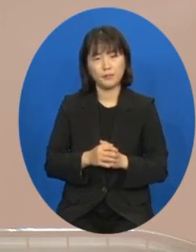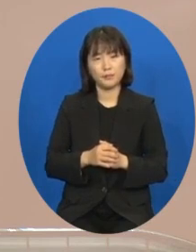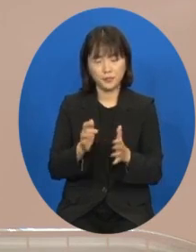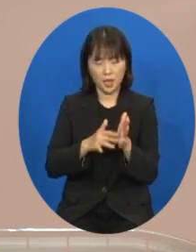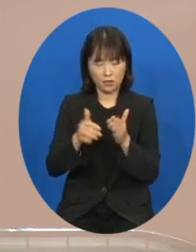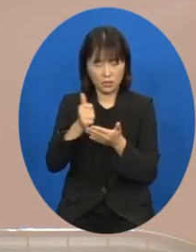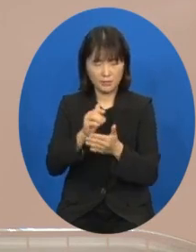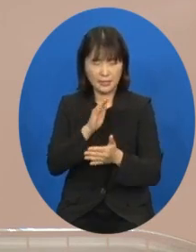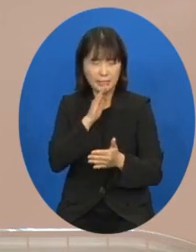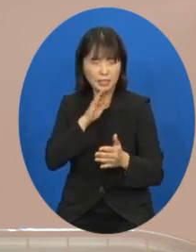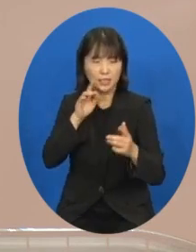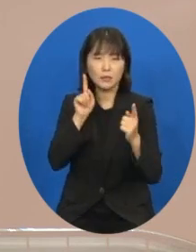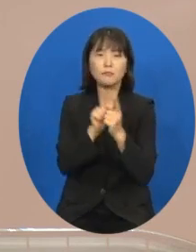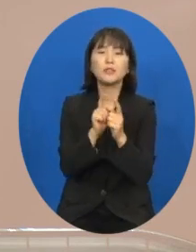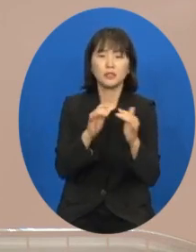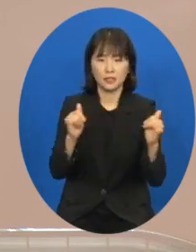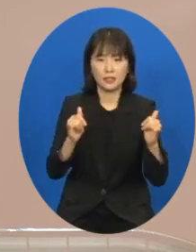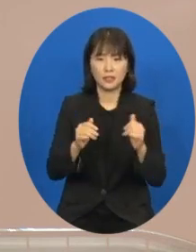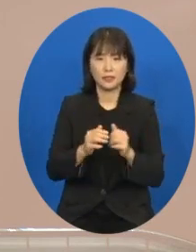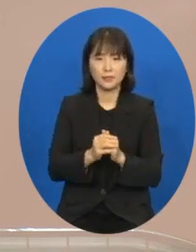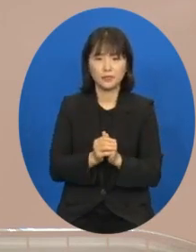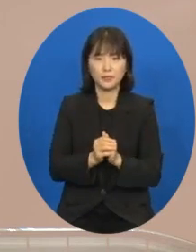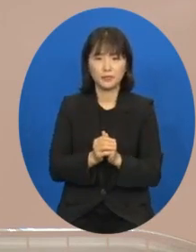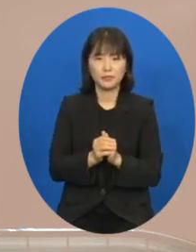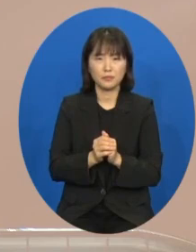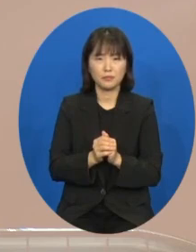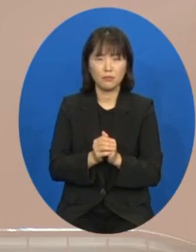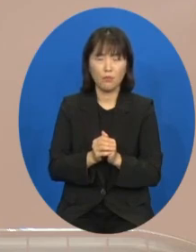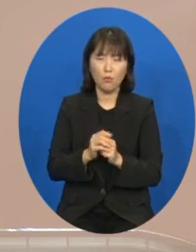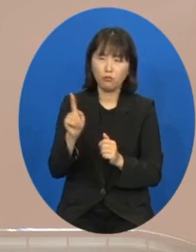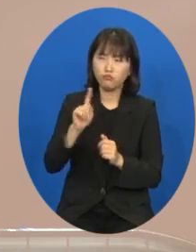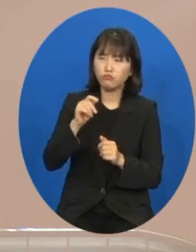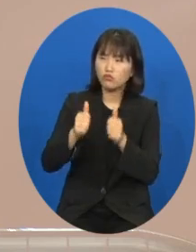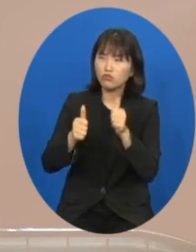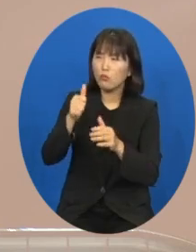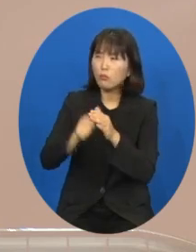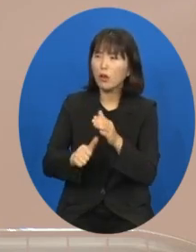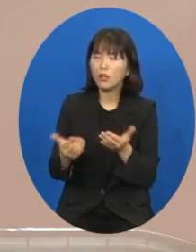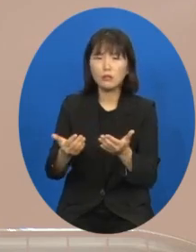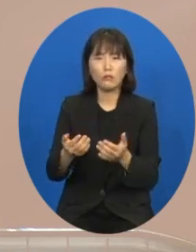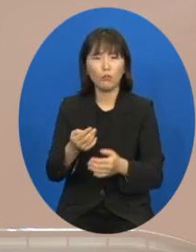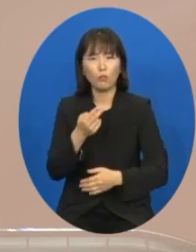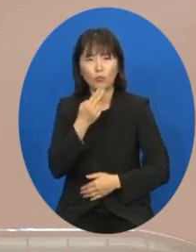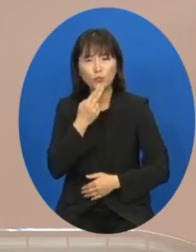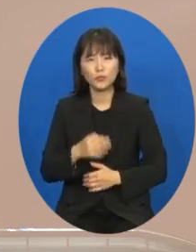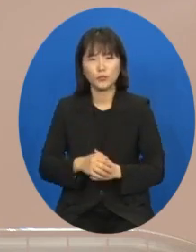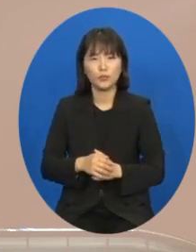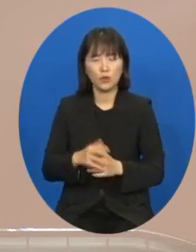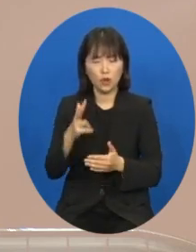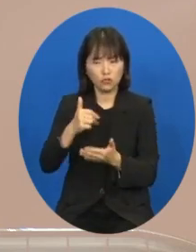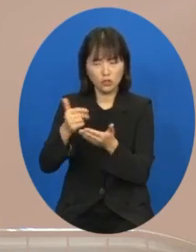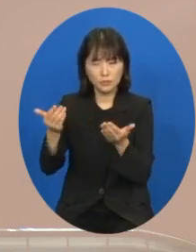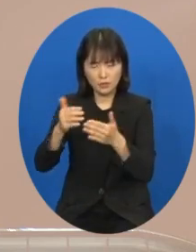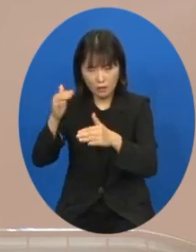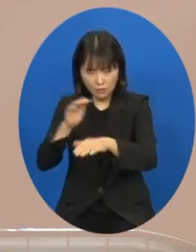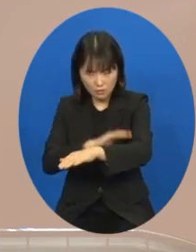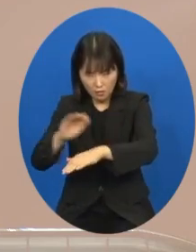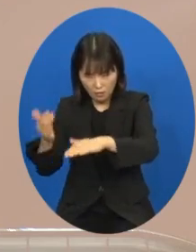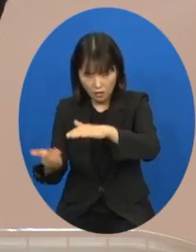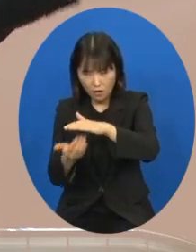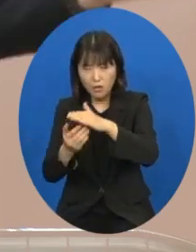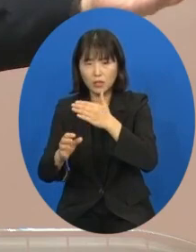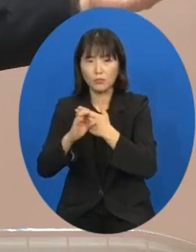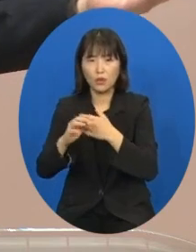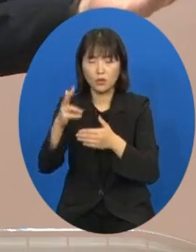예수님을 진짜 만난 사람은 아무런 시험들 일이 없어요. 주님의 일이 잘 된다면,